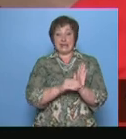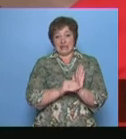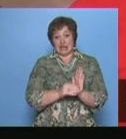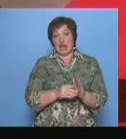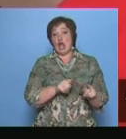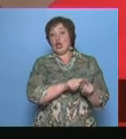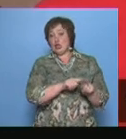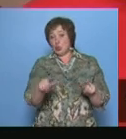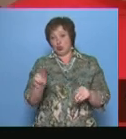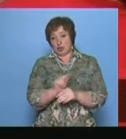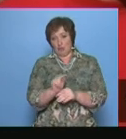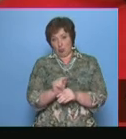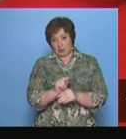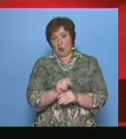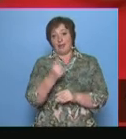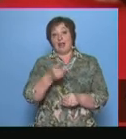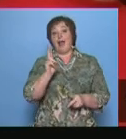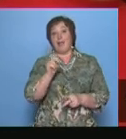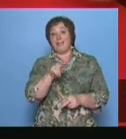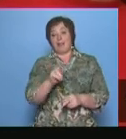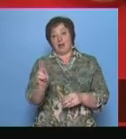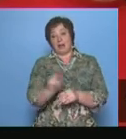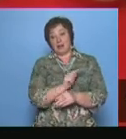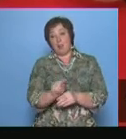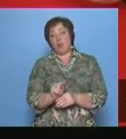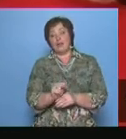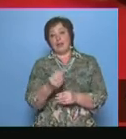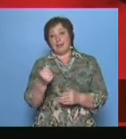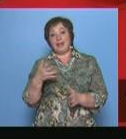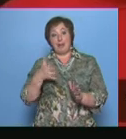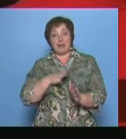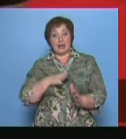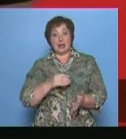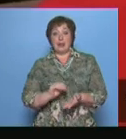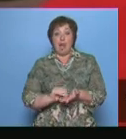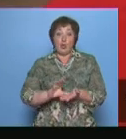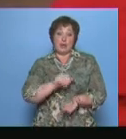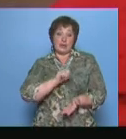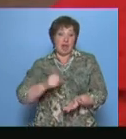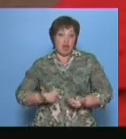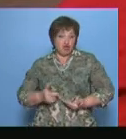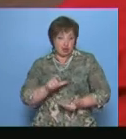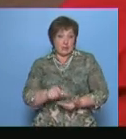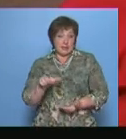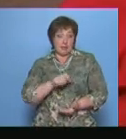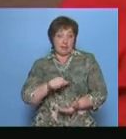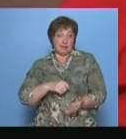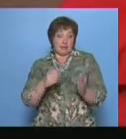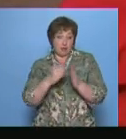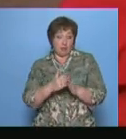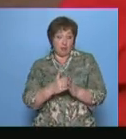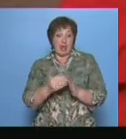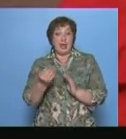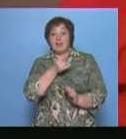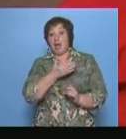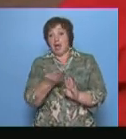ремонт. Один из ремонтов, вот, текущий капитальный не помню, то есть деньги были накоплены жильцами дома. Угу. В течение предыдущих нескольких